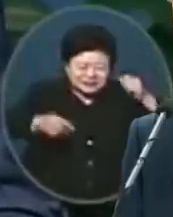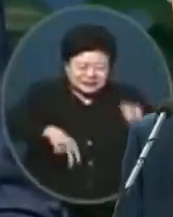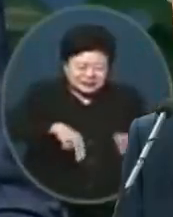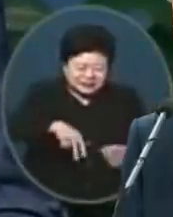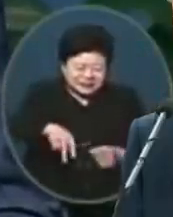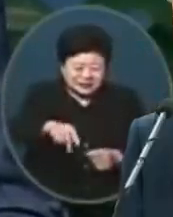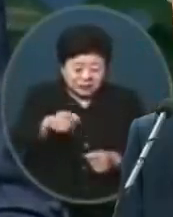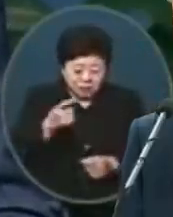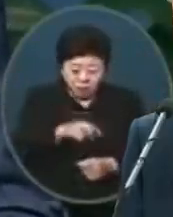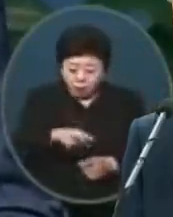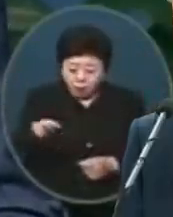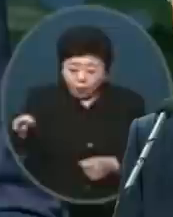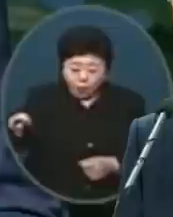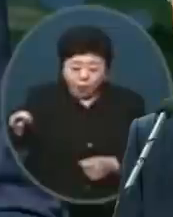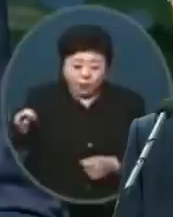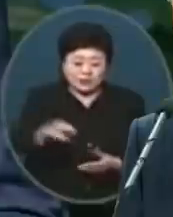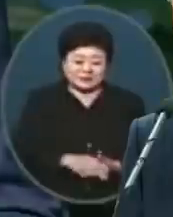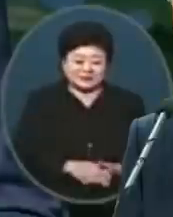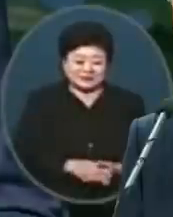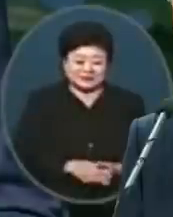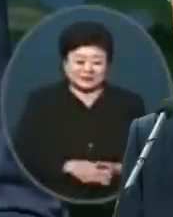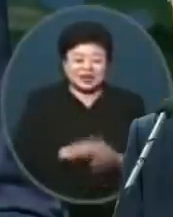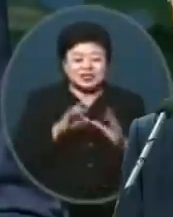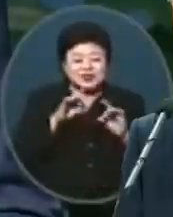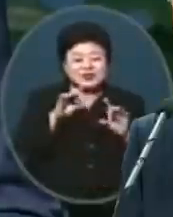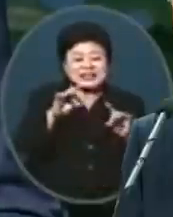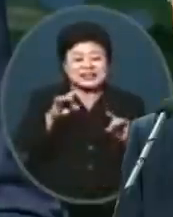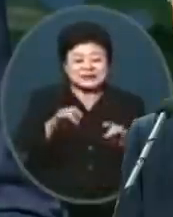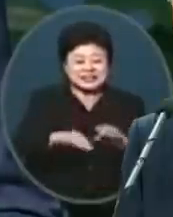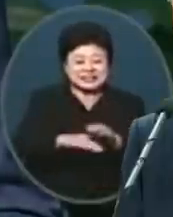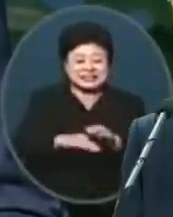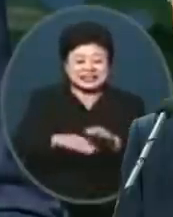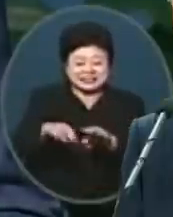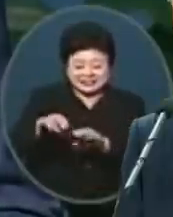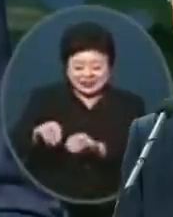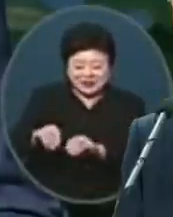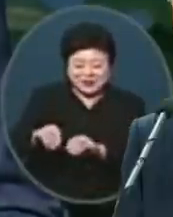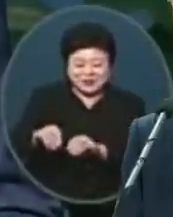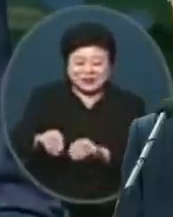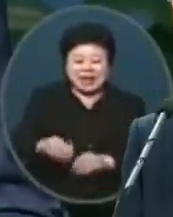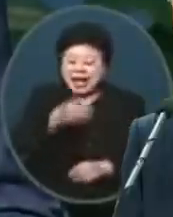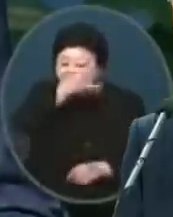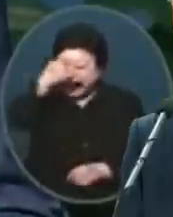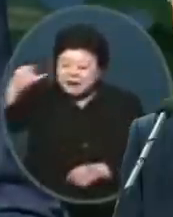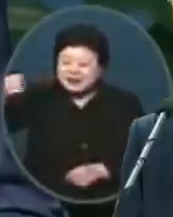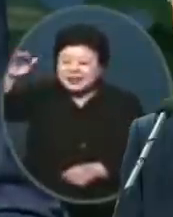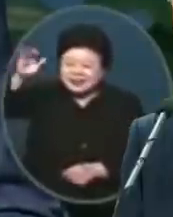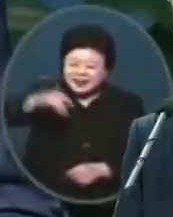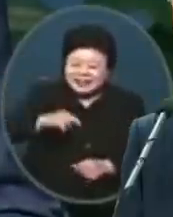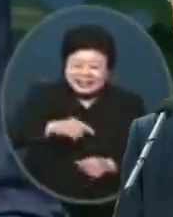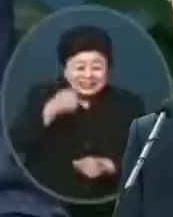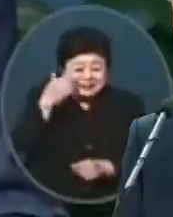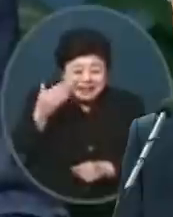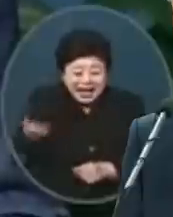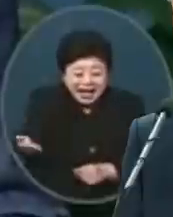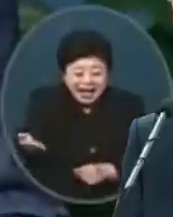걸어갑니다. 그래 선교사가 차를 들게 되고, 할머니 어디까지